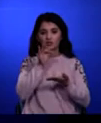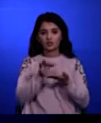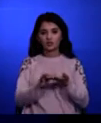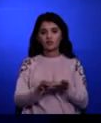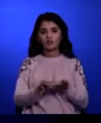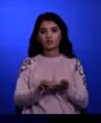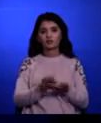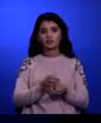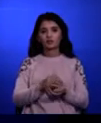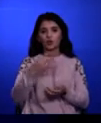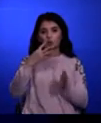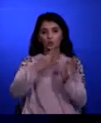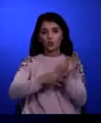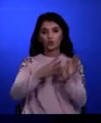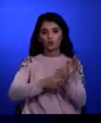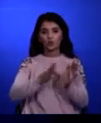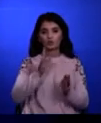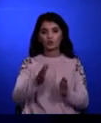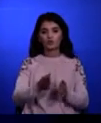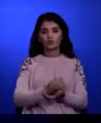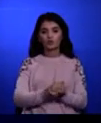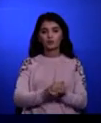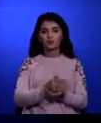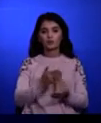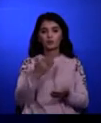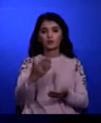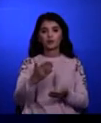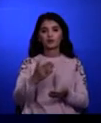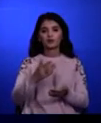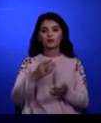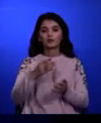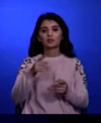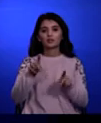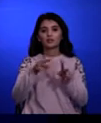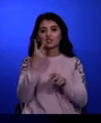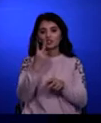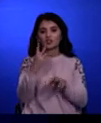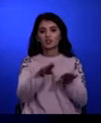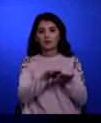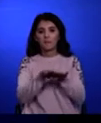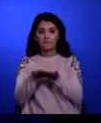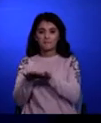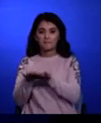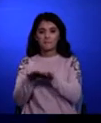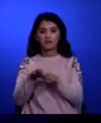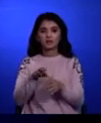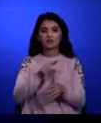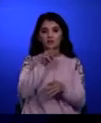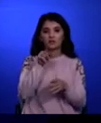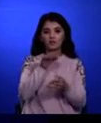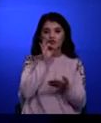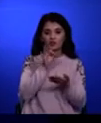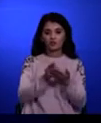barakalla 90 bo'ladi. Mana bizning 2-chi bir xil javobimiz topildi. Siz